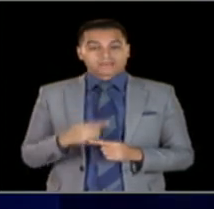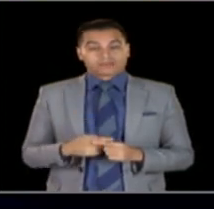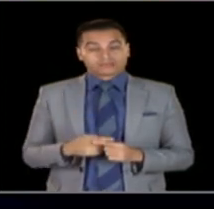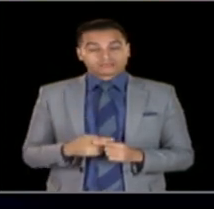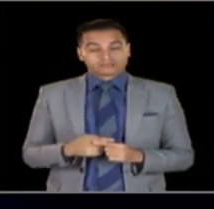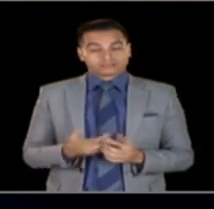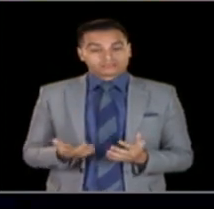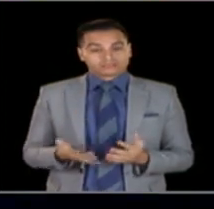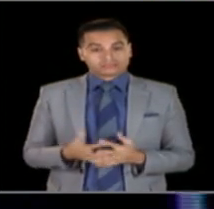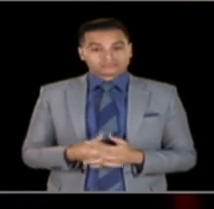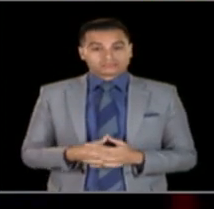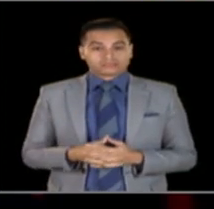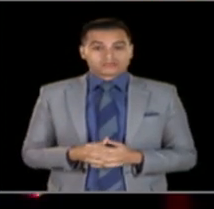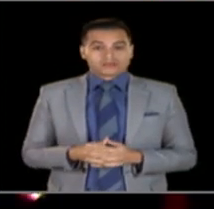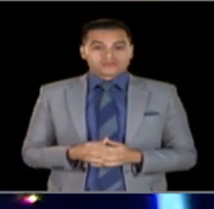إجابة خاطئة.